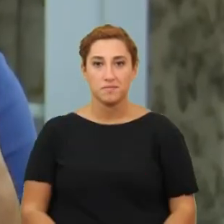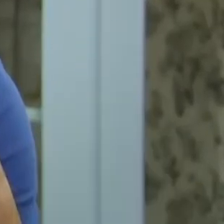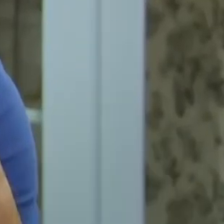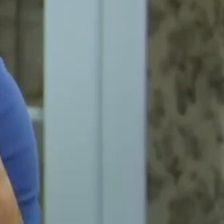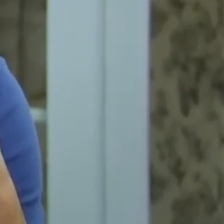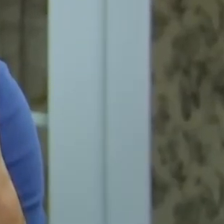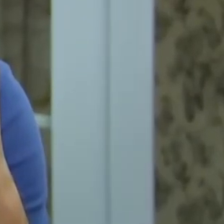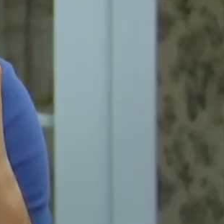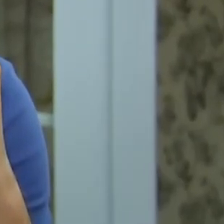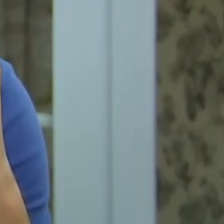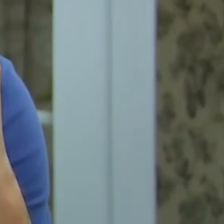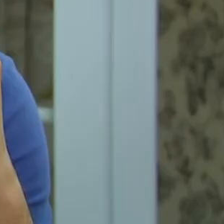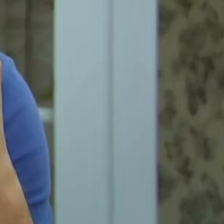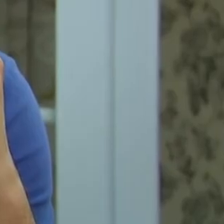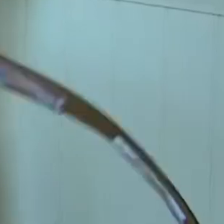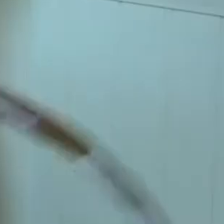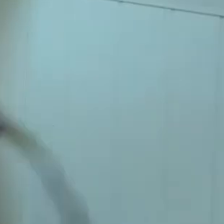Çıkart.